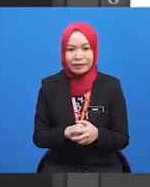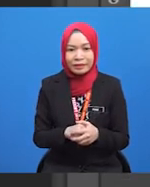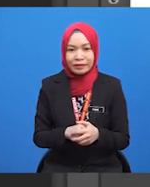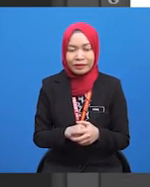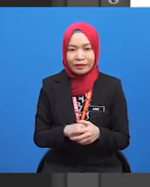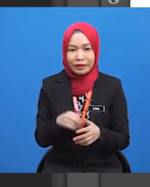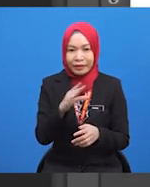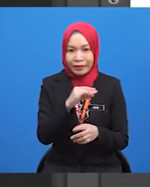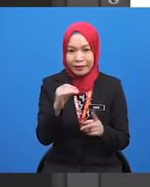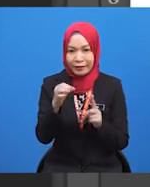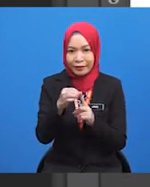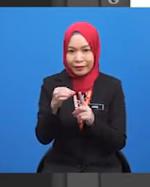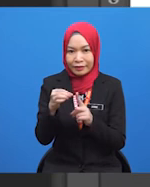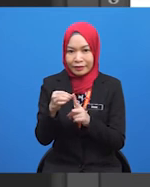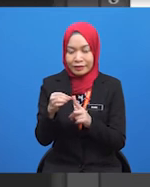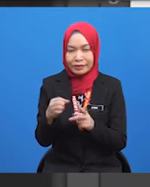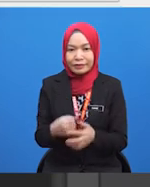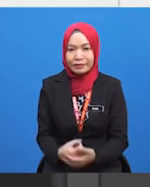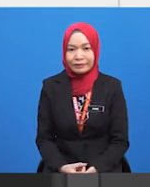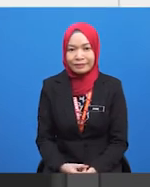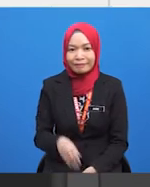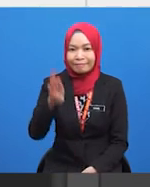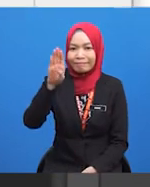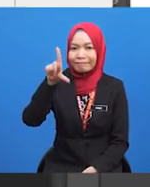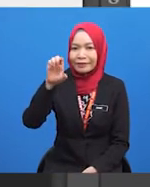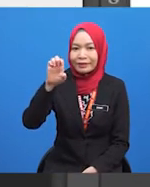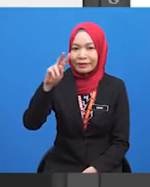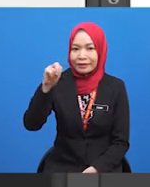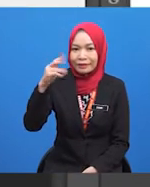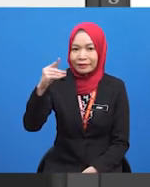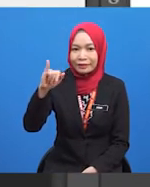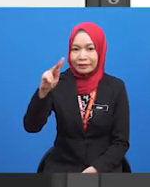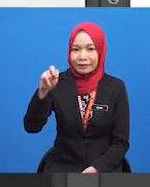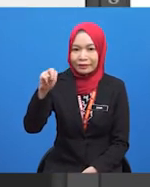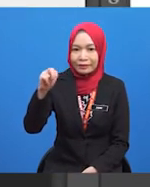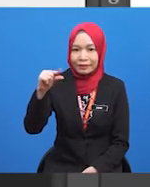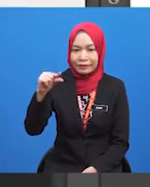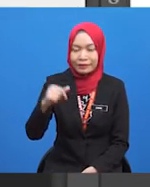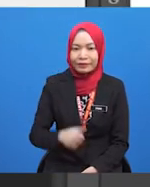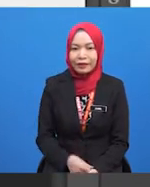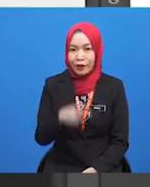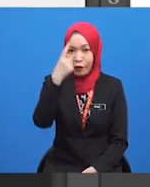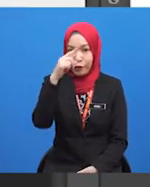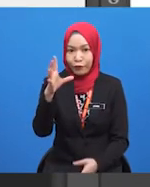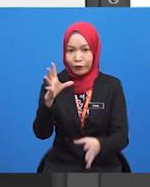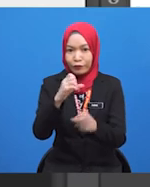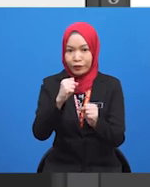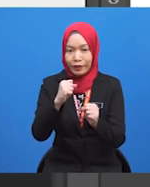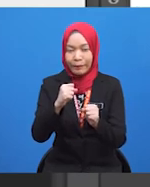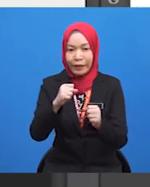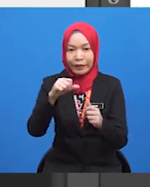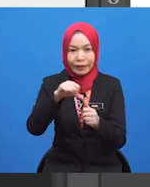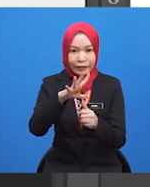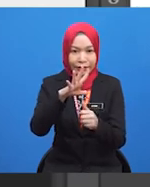iaitu blending option. Blending option digunakan untuk menambah kesan khas dalam